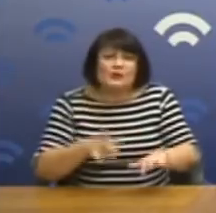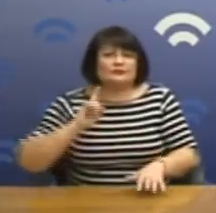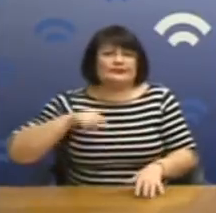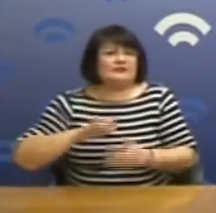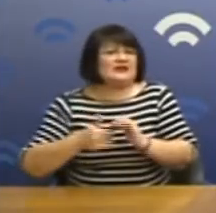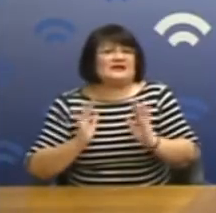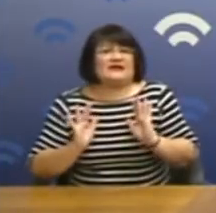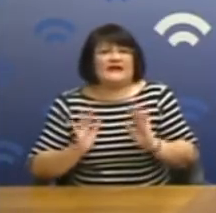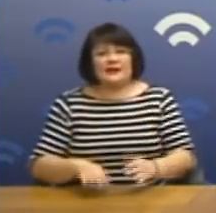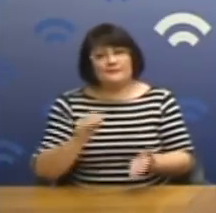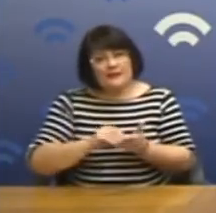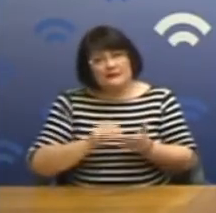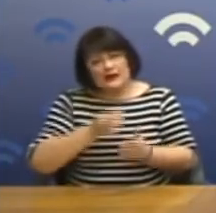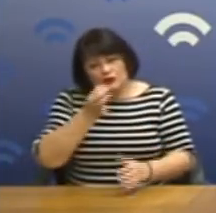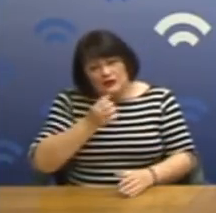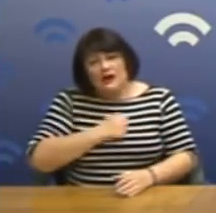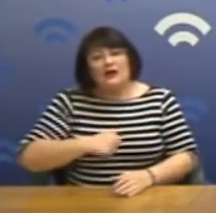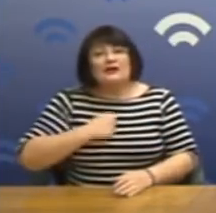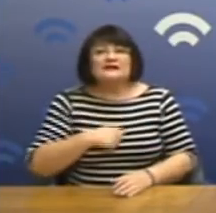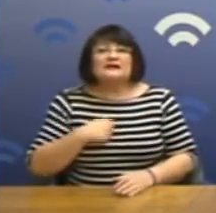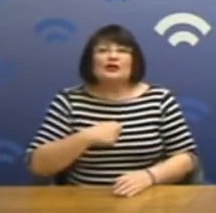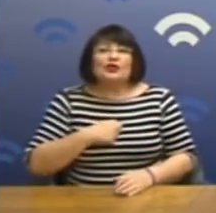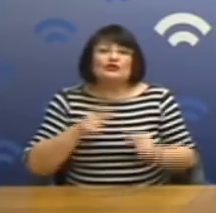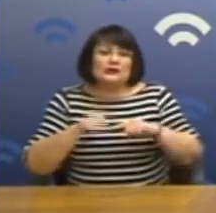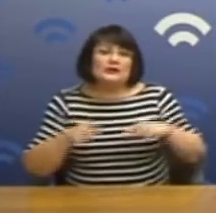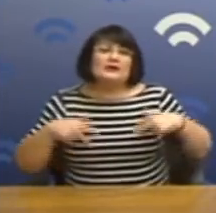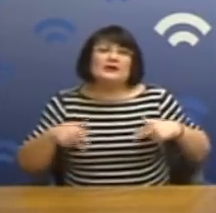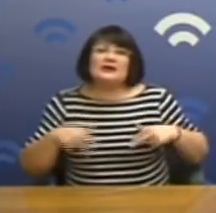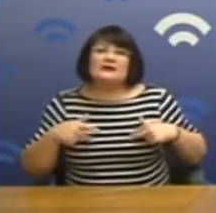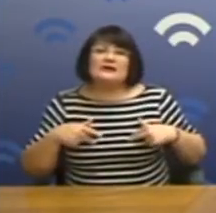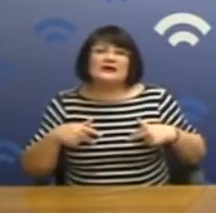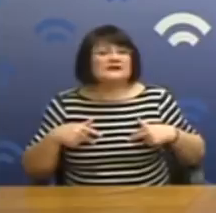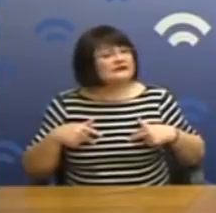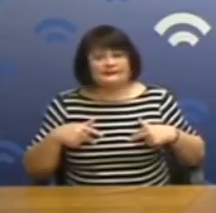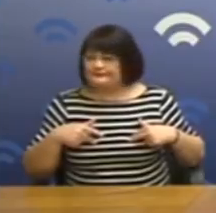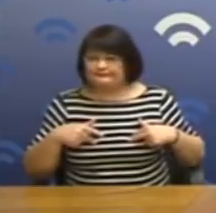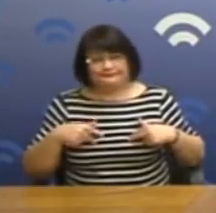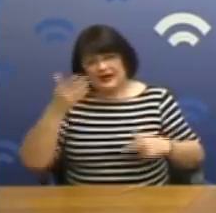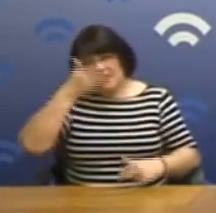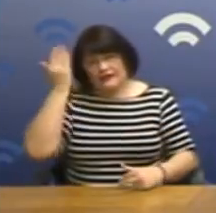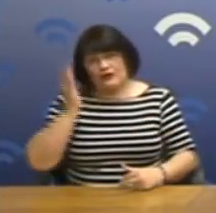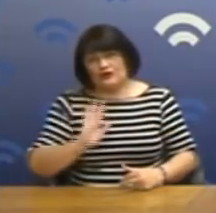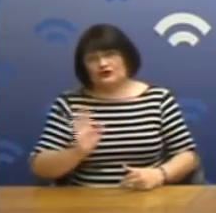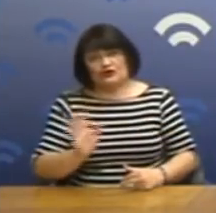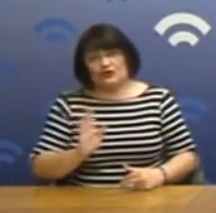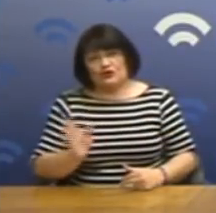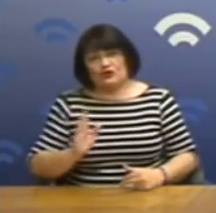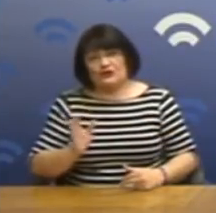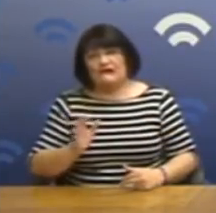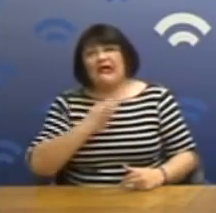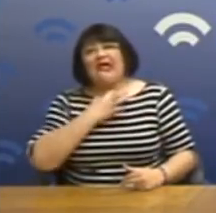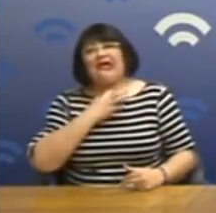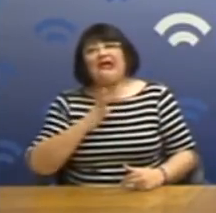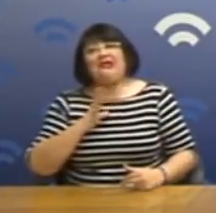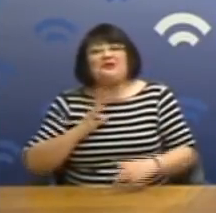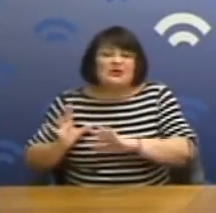ξαναπεί. Δυστυχώς, οι ελληνικές κυβερνήσεις δεν είναι αθώες του αίματος, ούτε των καραβανιών των απελπισμένων που φτάνουν